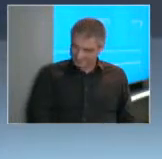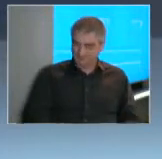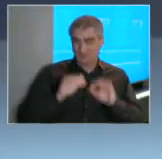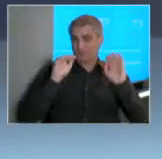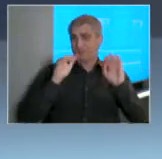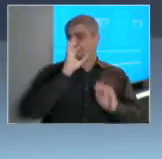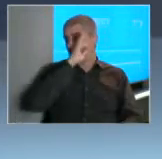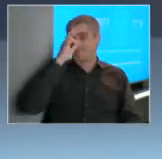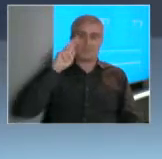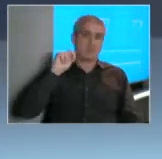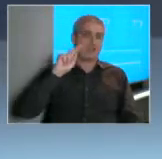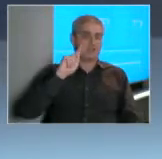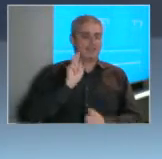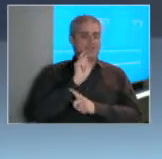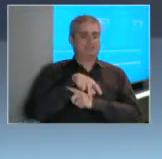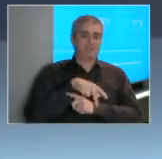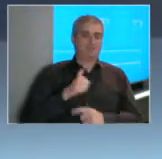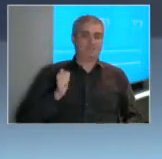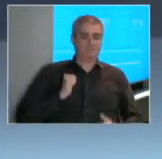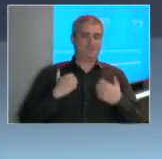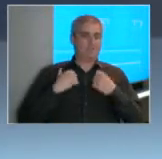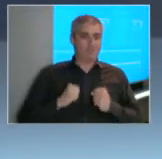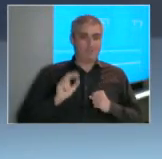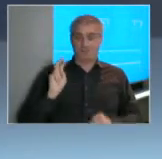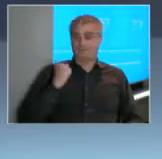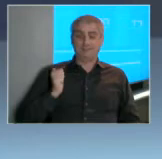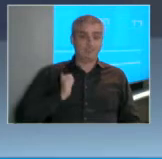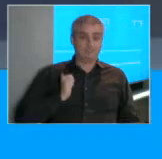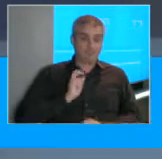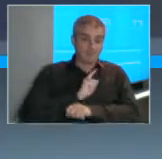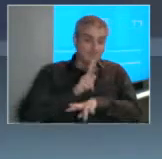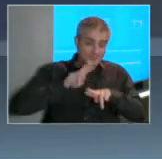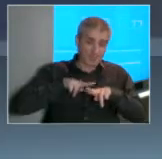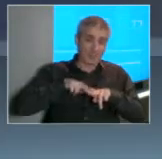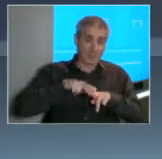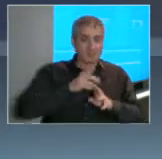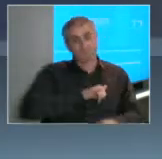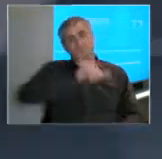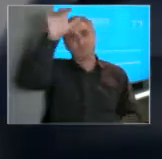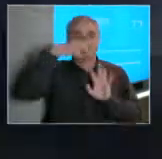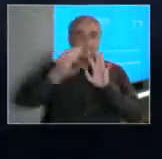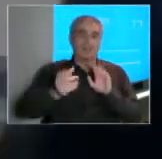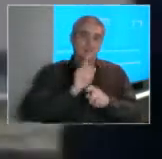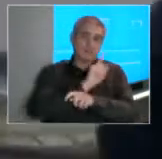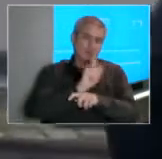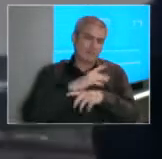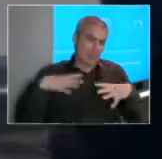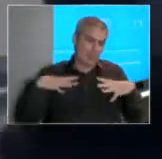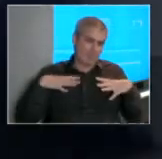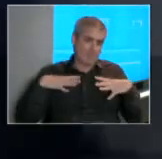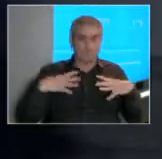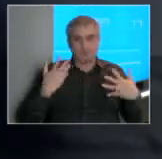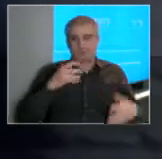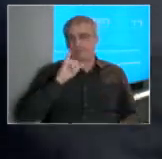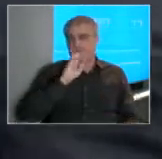ברכות לכוכבת נועה קירלי, הצטרפה לכוחות הביטחון והתגייסה לצהל, מיד אחרי זה חתכה לתאילנד לאיזה תקופה לחופשה.